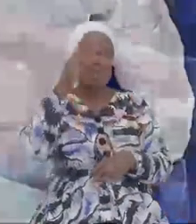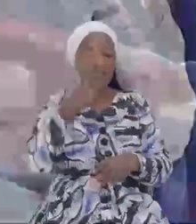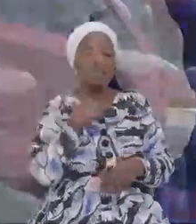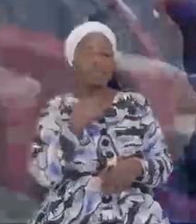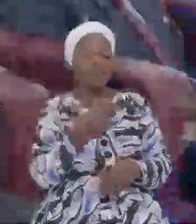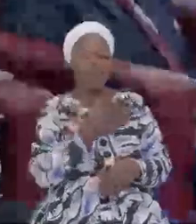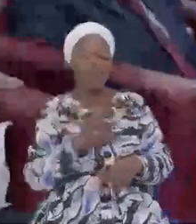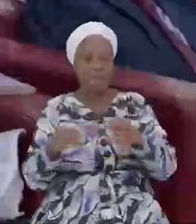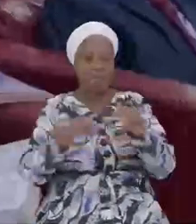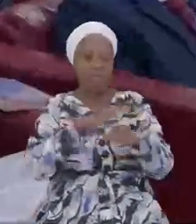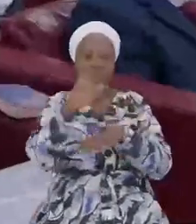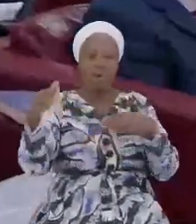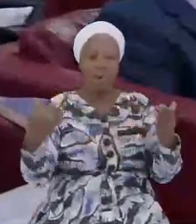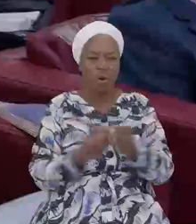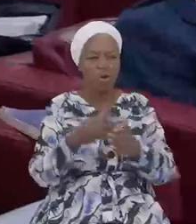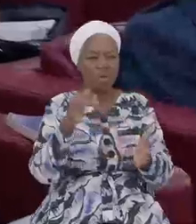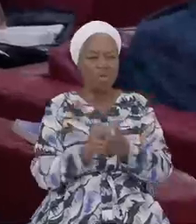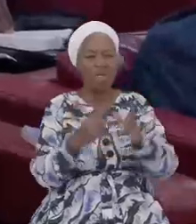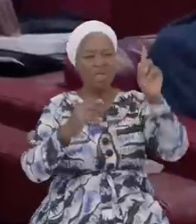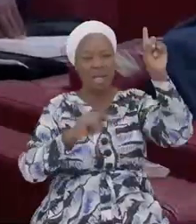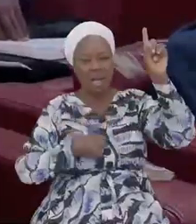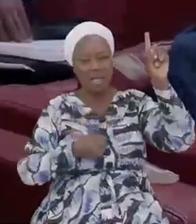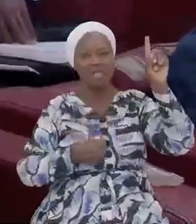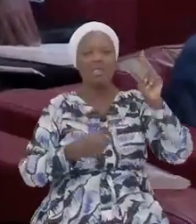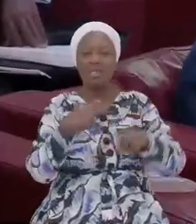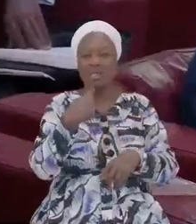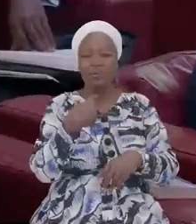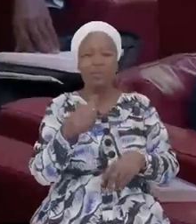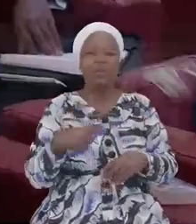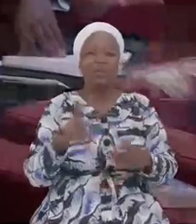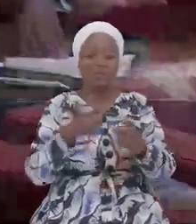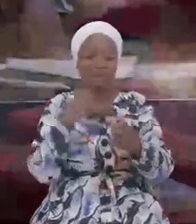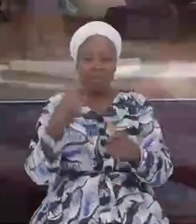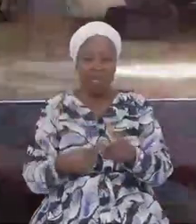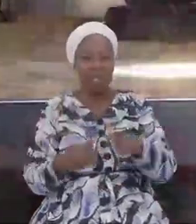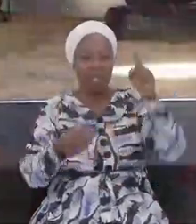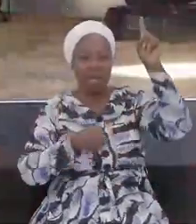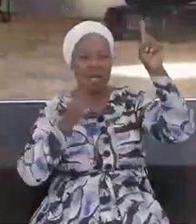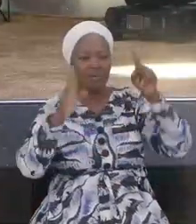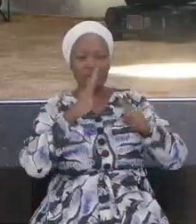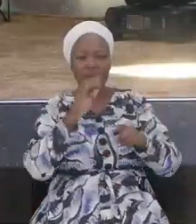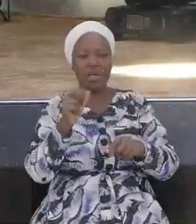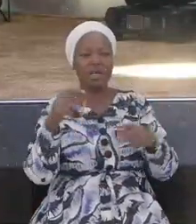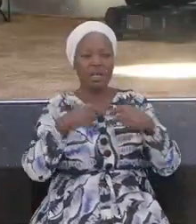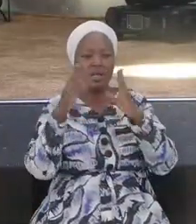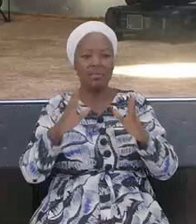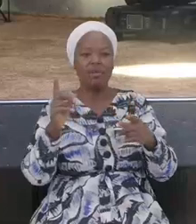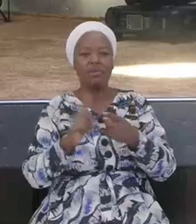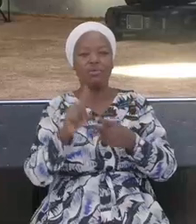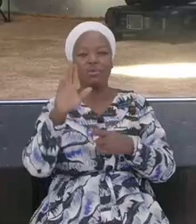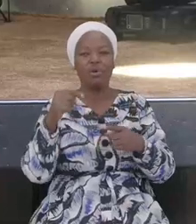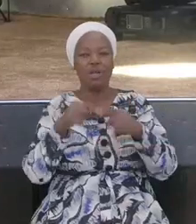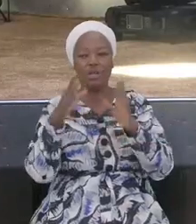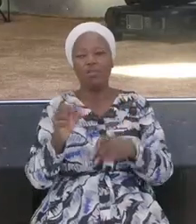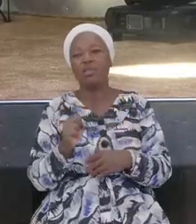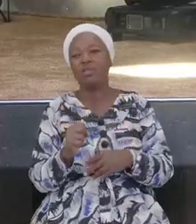tu fais tout ce que je te dirai, je serai l'ennemi de tes ennemis